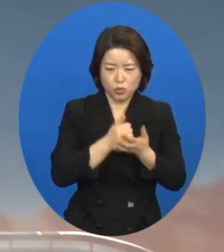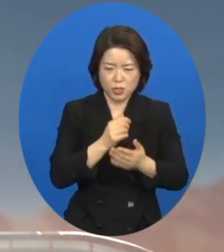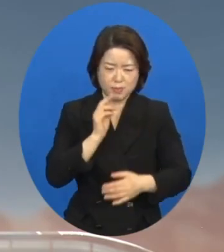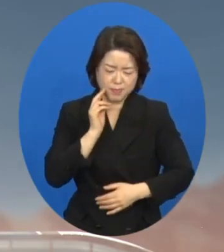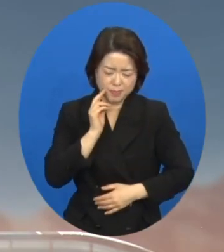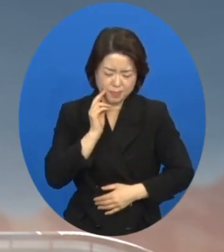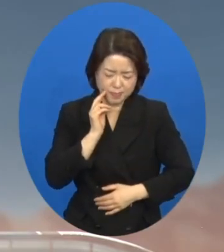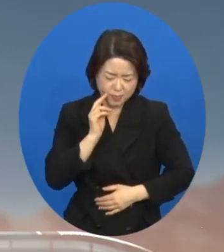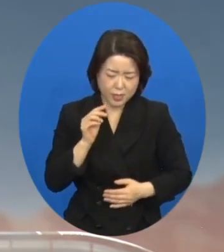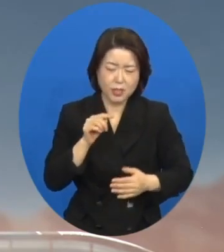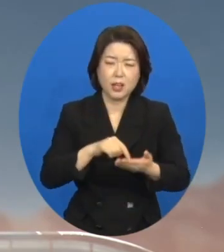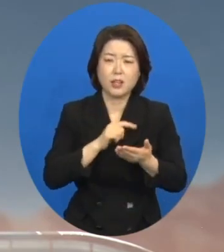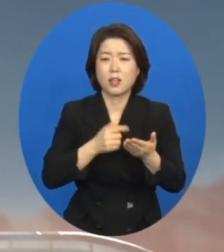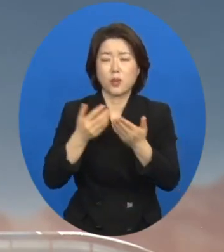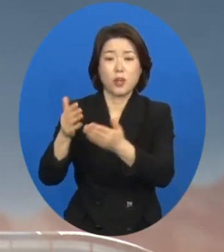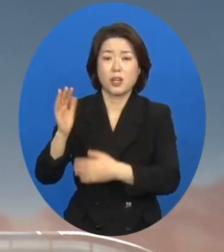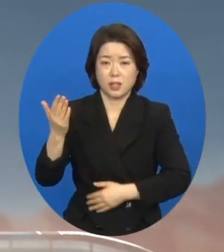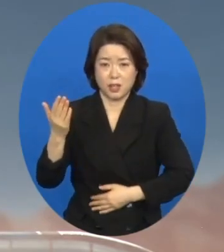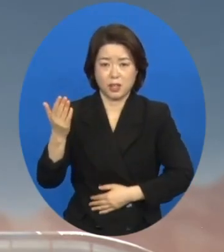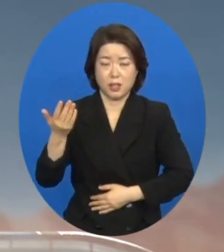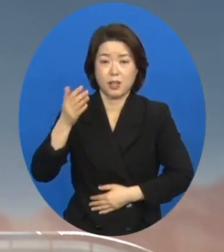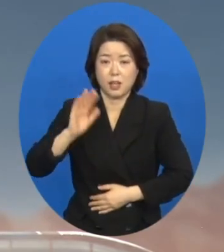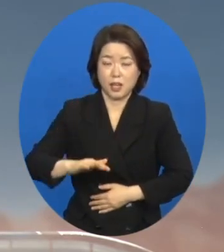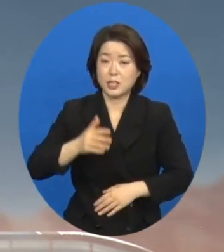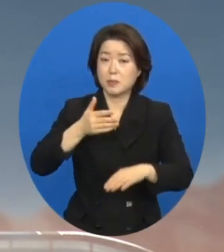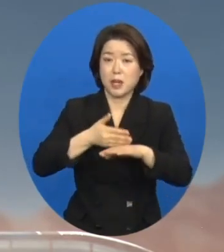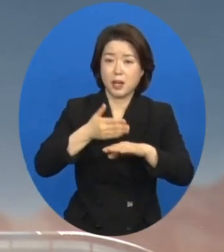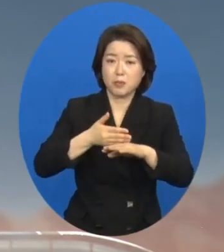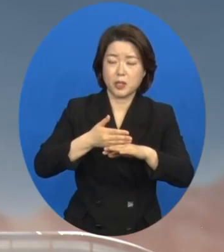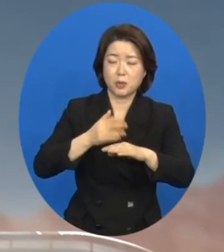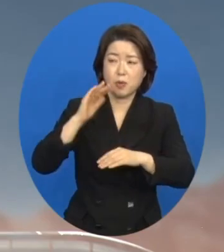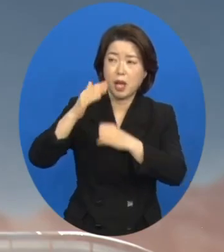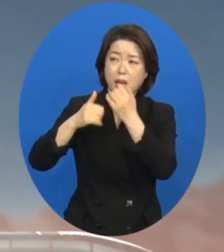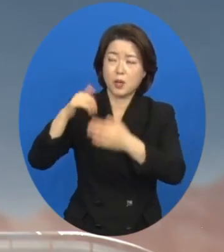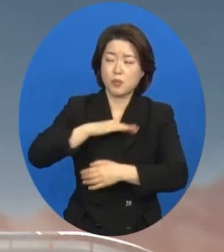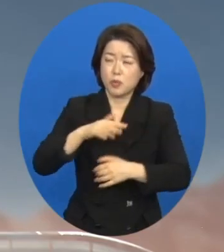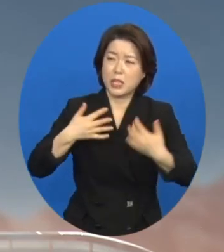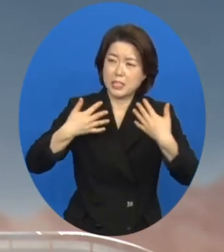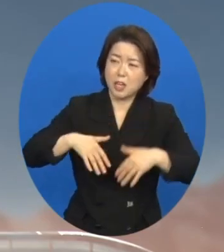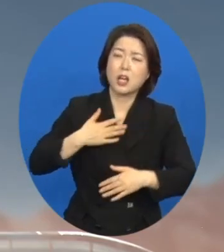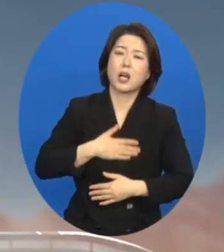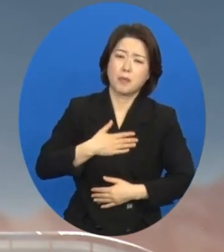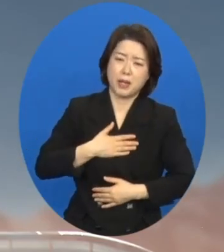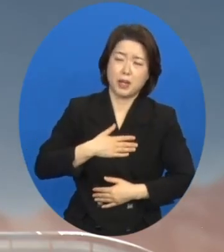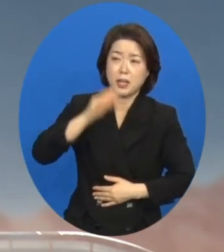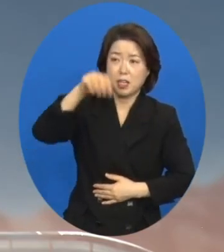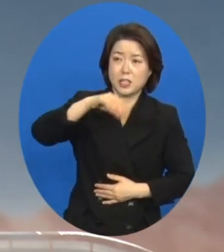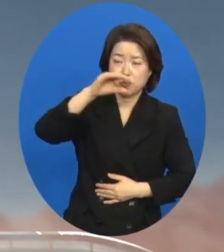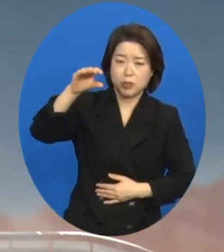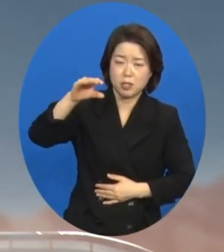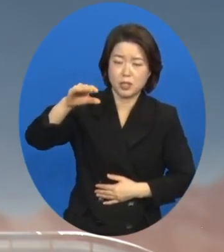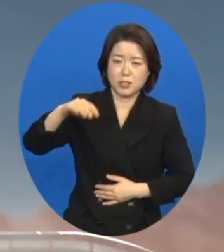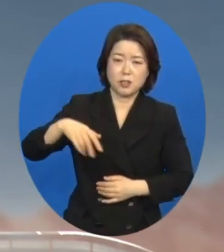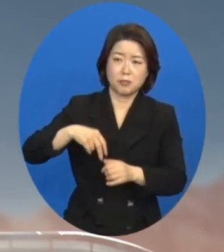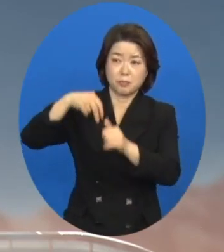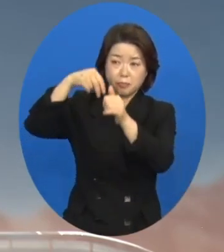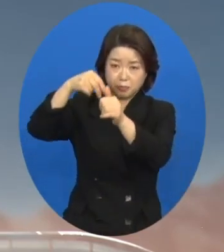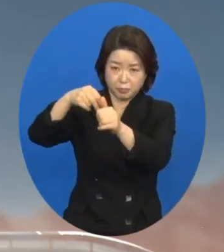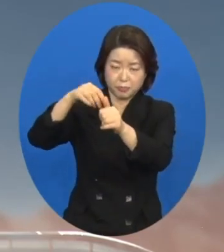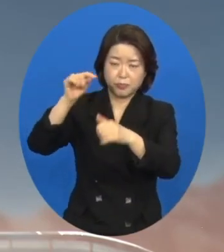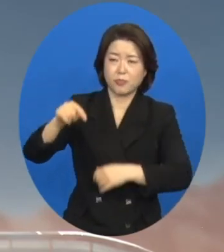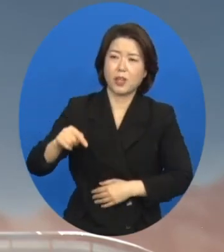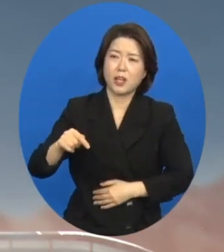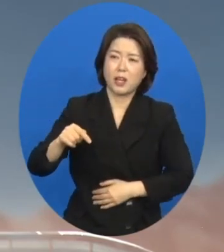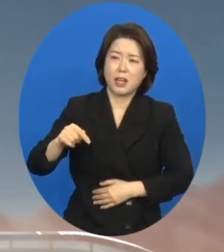해요. 너무나 감사하게도 하나님 우리의 연약함을 아시기 때문에 십자가에서 우리 대신에 저주를 받으시고 소망의